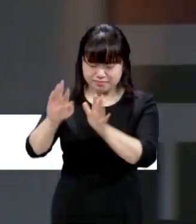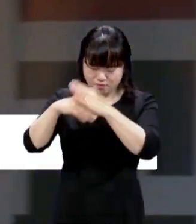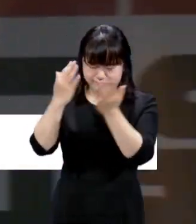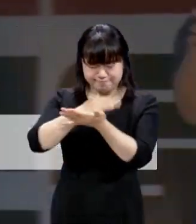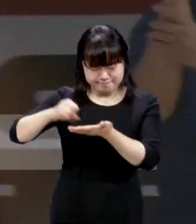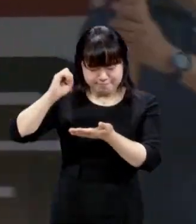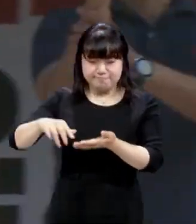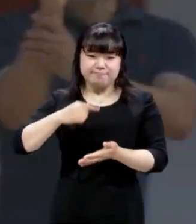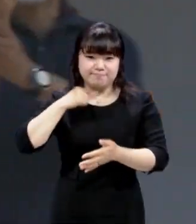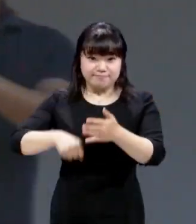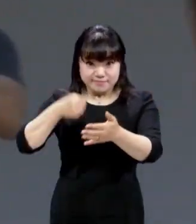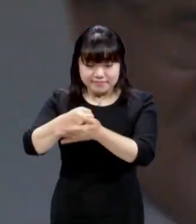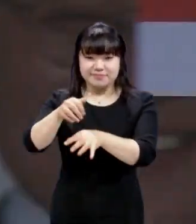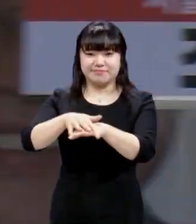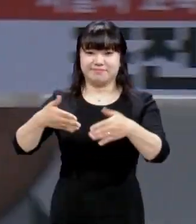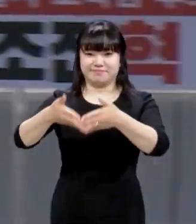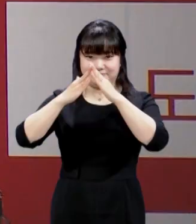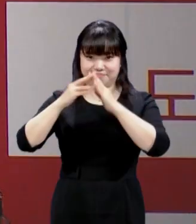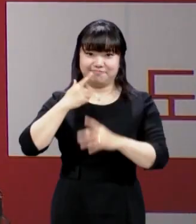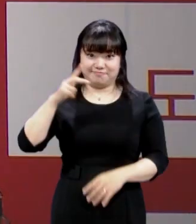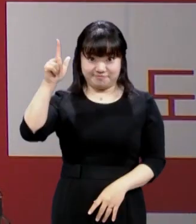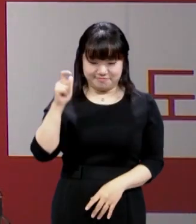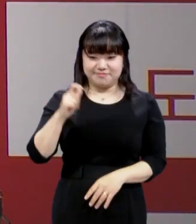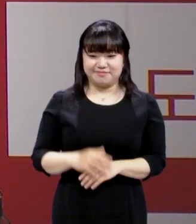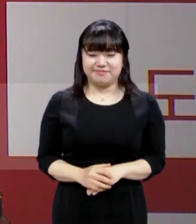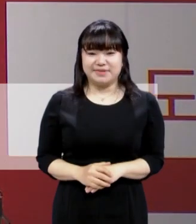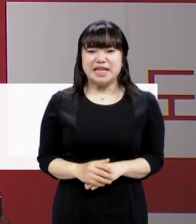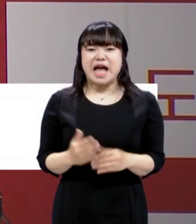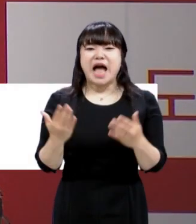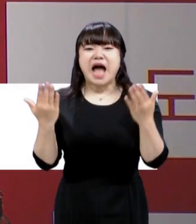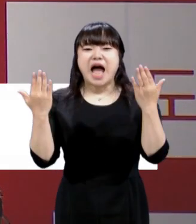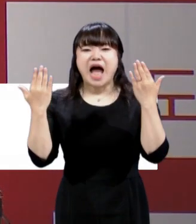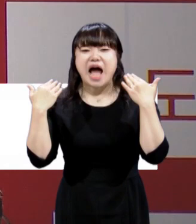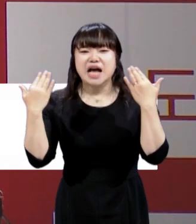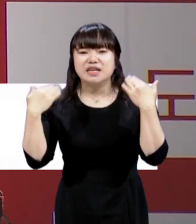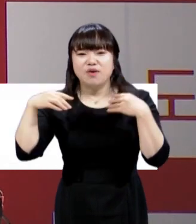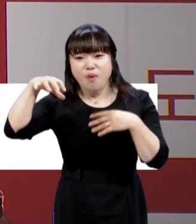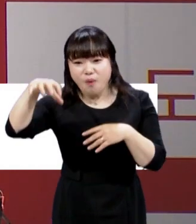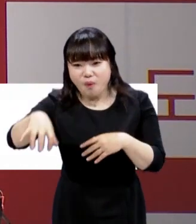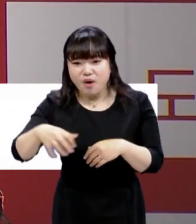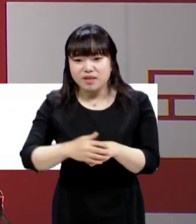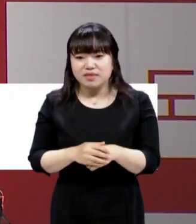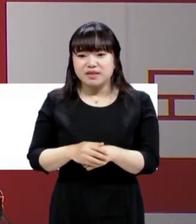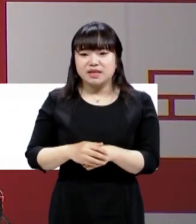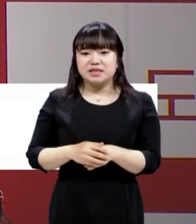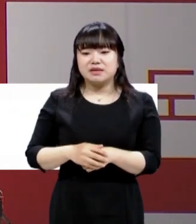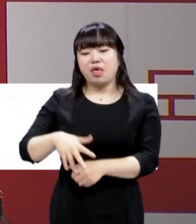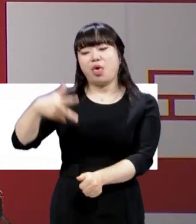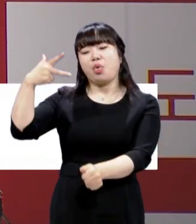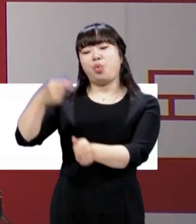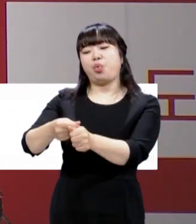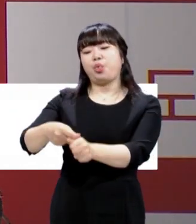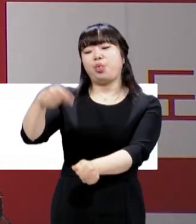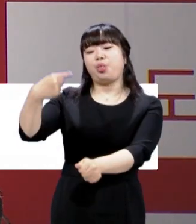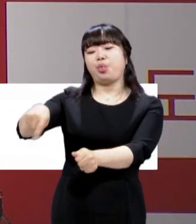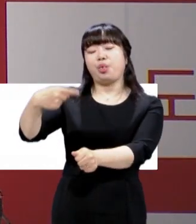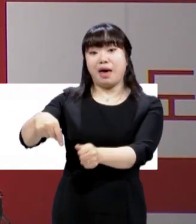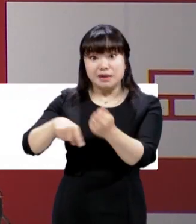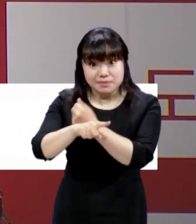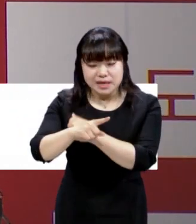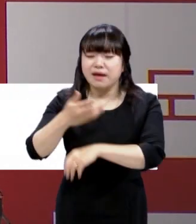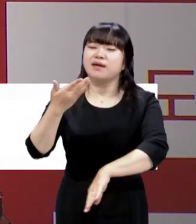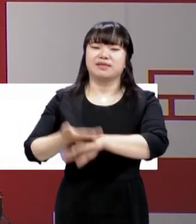선거 출마를 공식화 했읍니다 학교 론 이념의 3 내 삶이 아닌 회원과 가르침이 있는